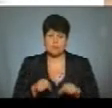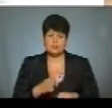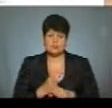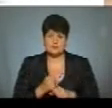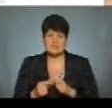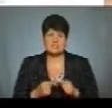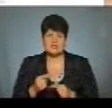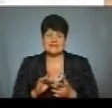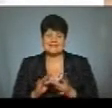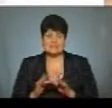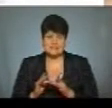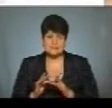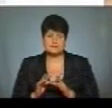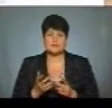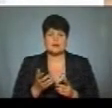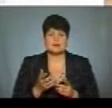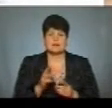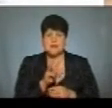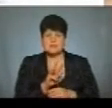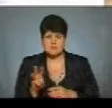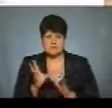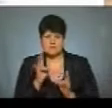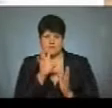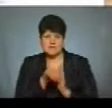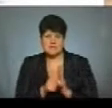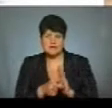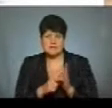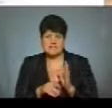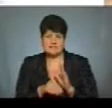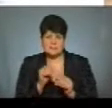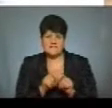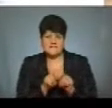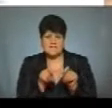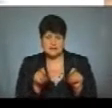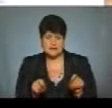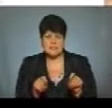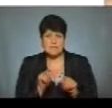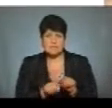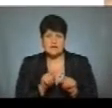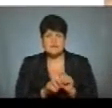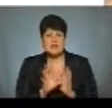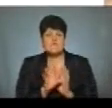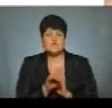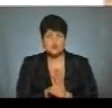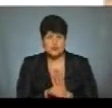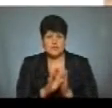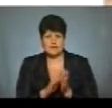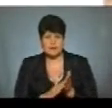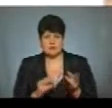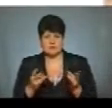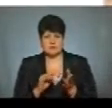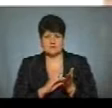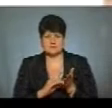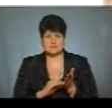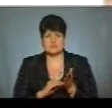можна зробити через інтернет. На сайті Держреєстру необхідно зайти в кабінет виборця та відкрити розділ «Перевірка включення». Далі